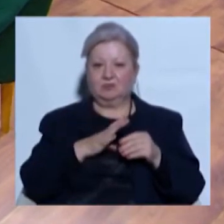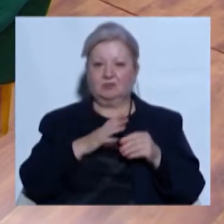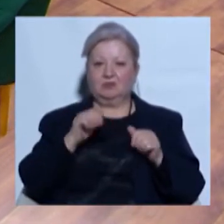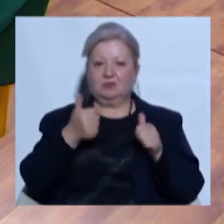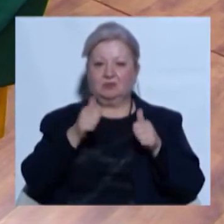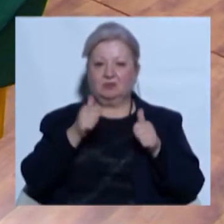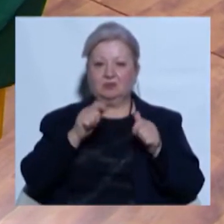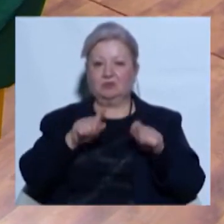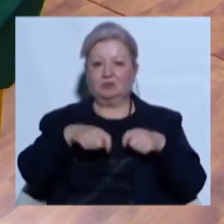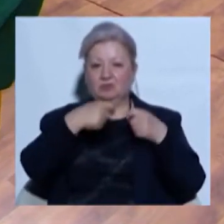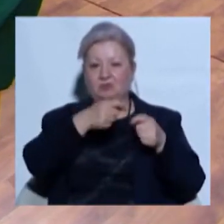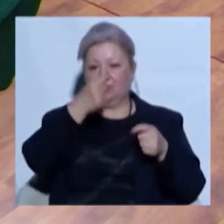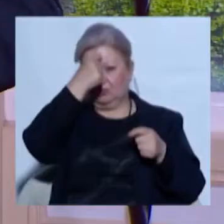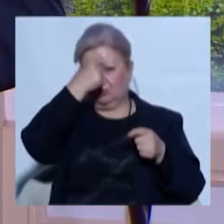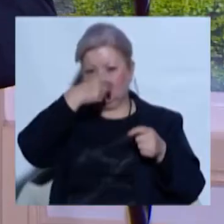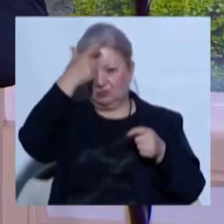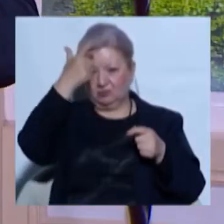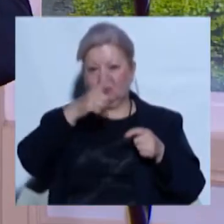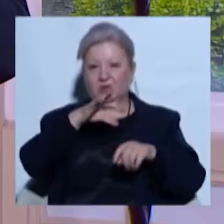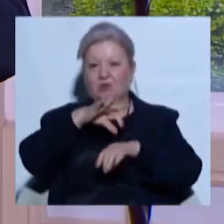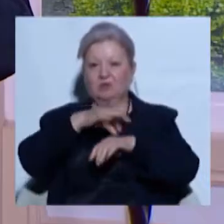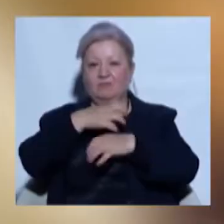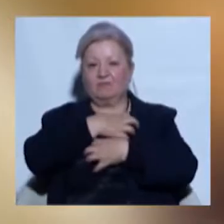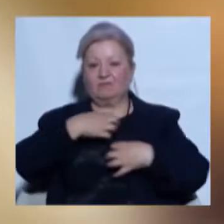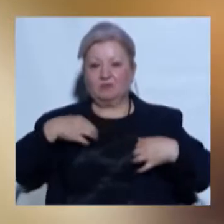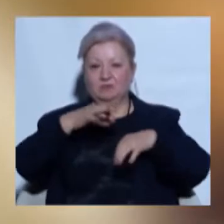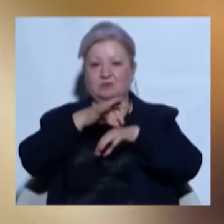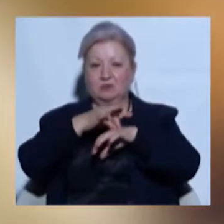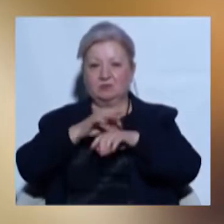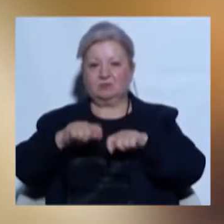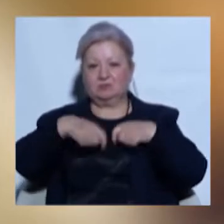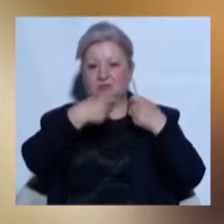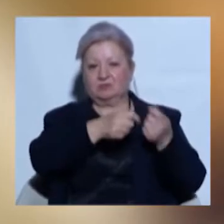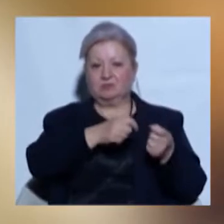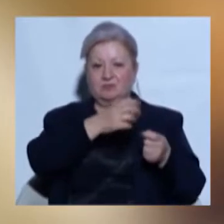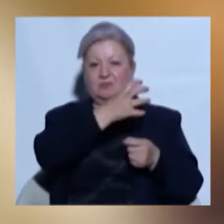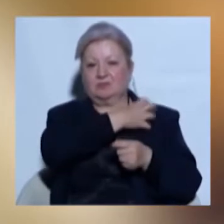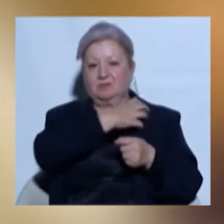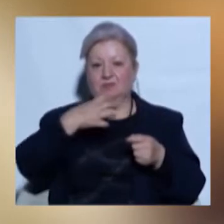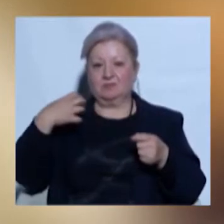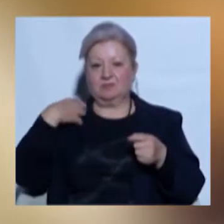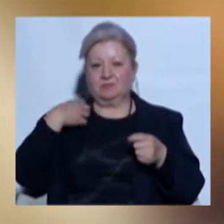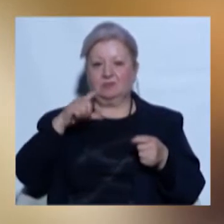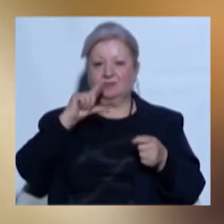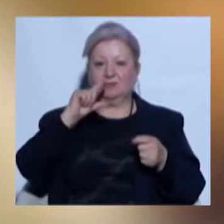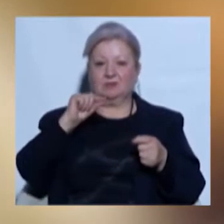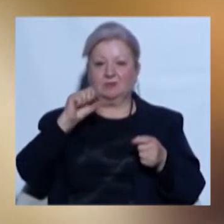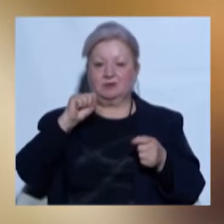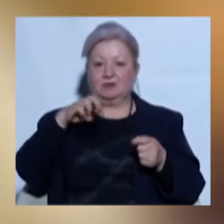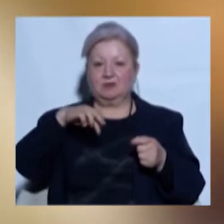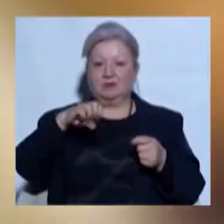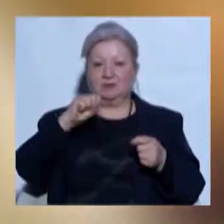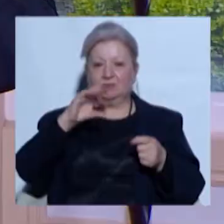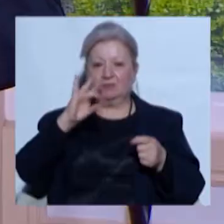როგორ გადასცემს შოთა რუსთაველი ვეფხისტყაოსანს თამარ მეფეს. ეს ნახატები